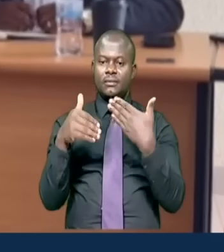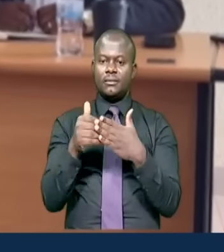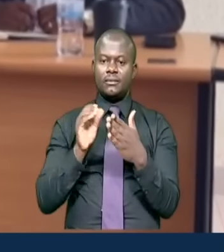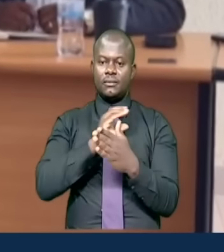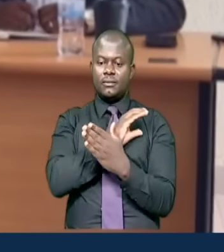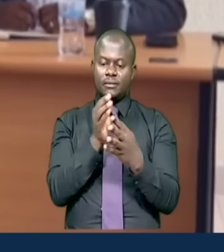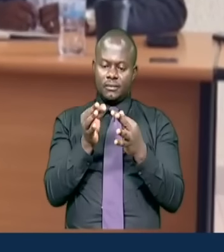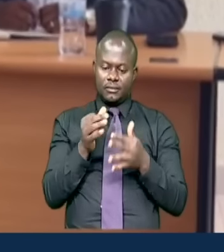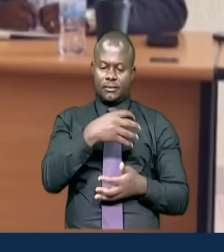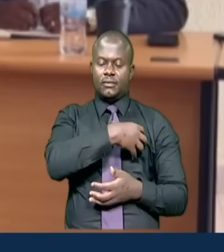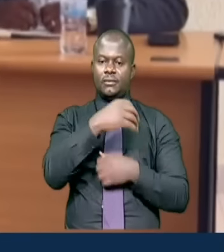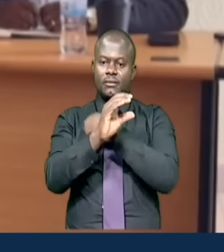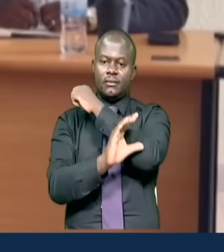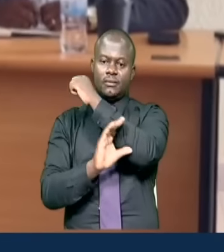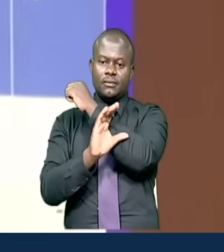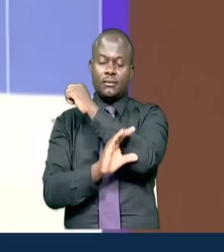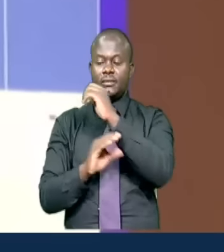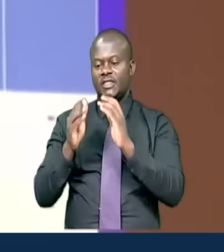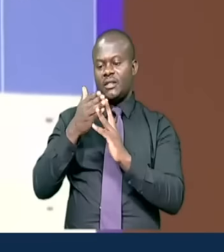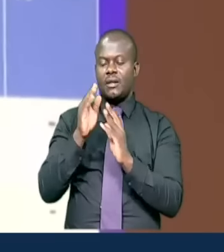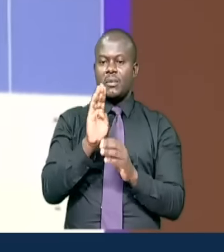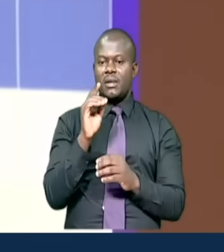y'ingengo y'imari n'umutungo by'igihugu ni cyo cya miliyari